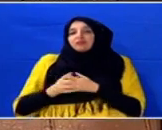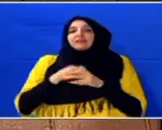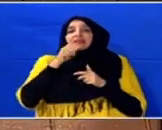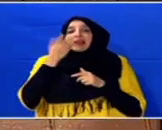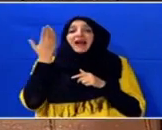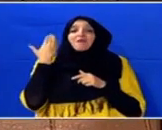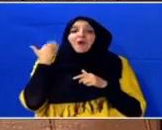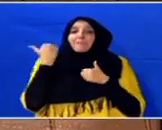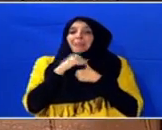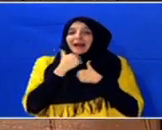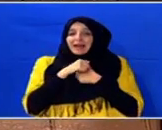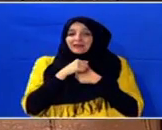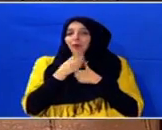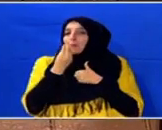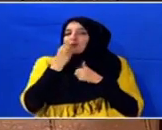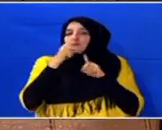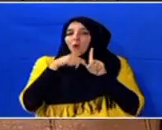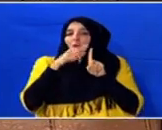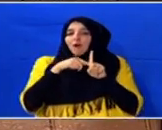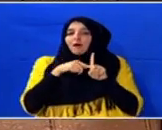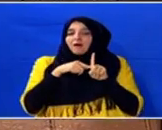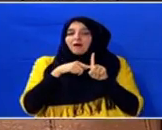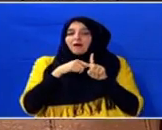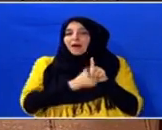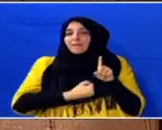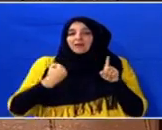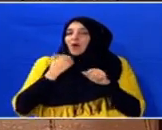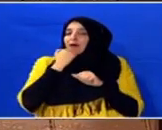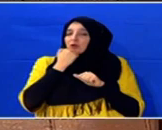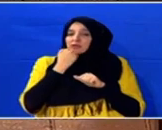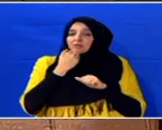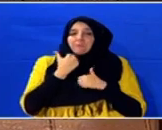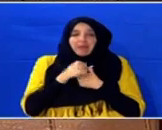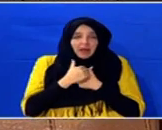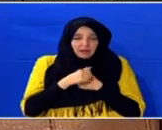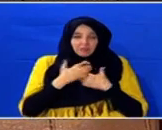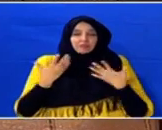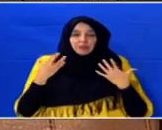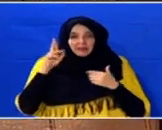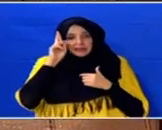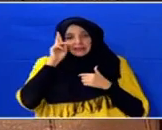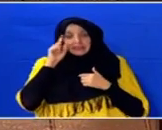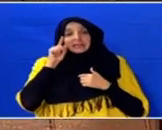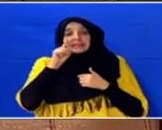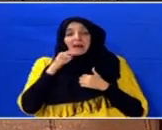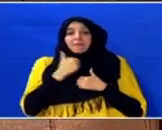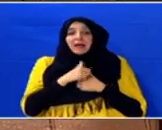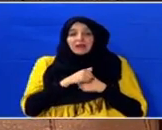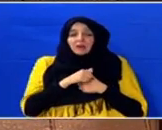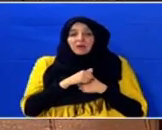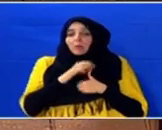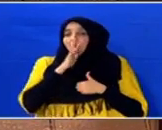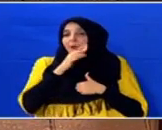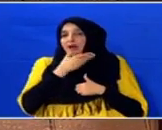مريضة وكانت تفطر لسبب المرض نعم فإذا كان هذا المرض مانعا